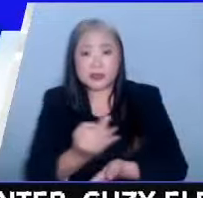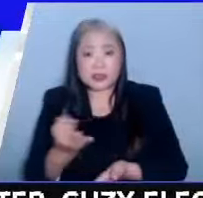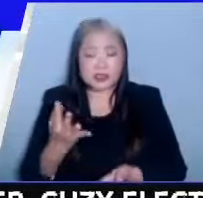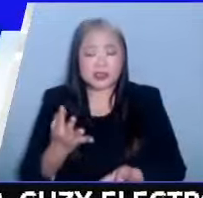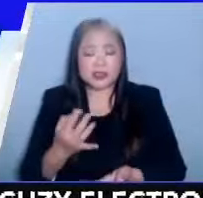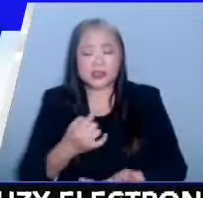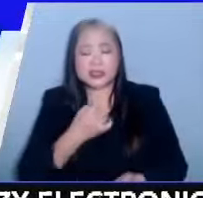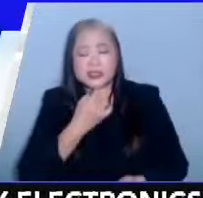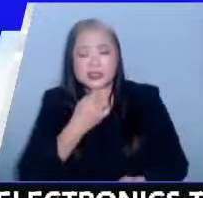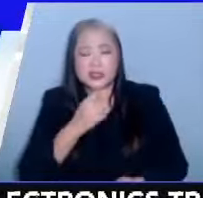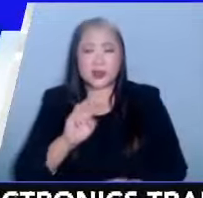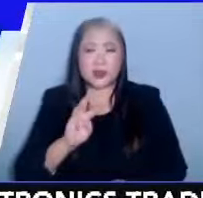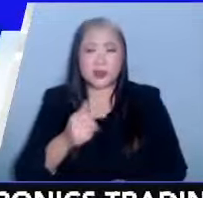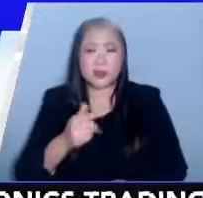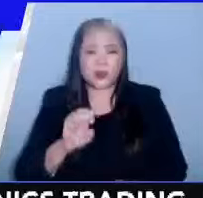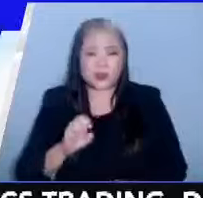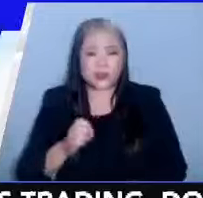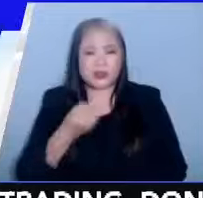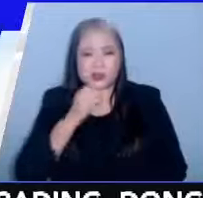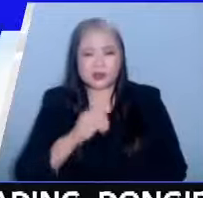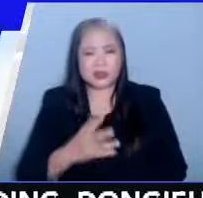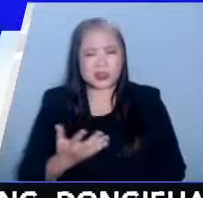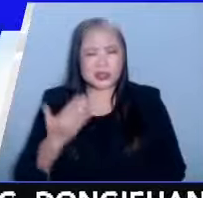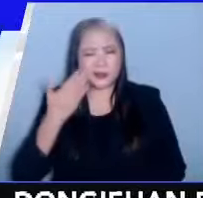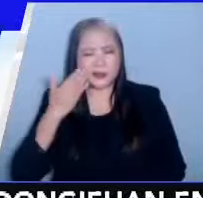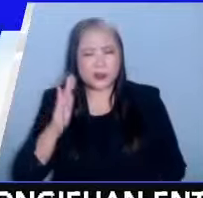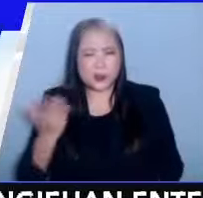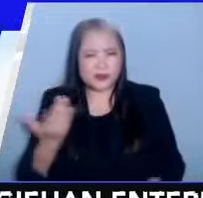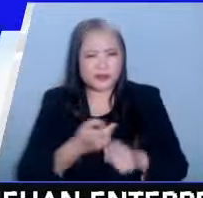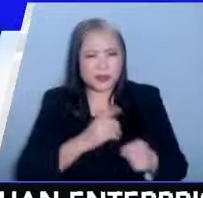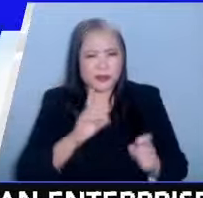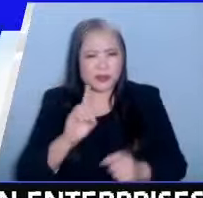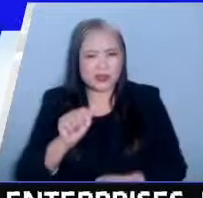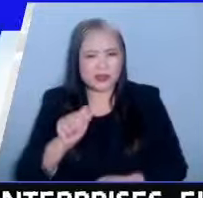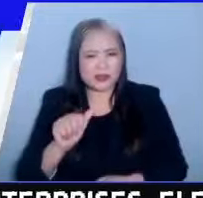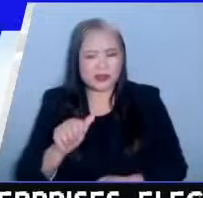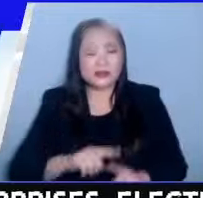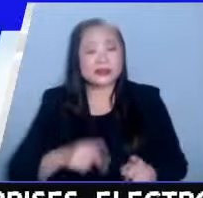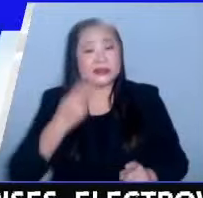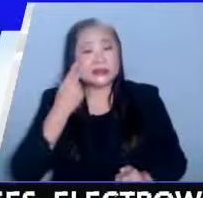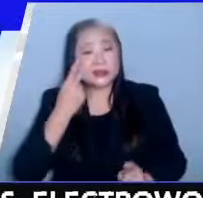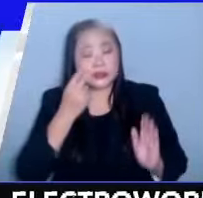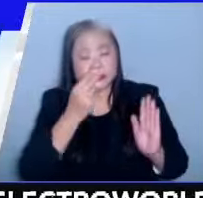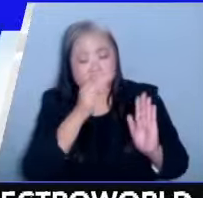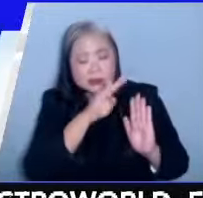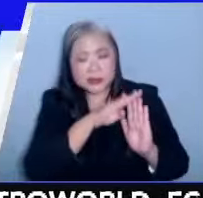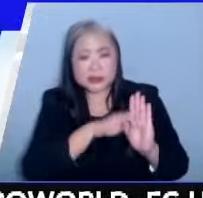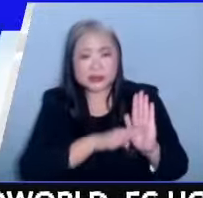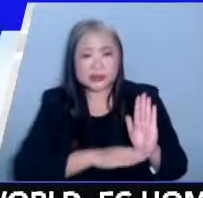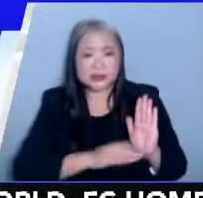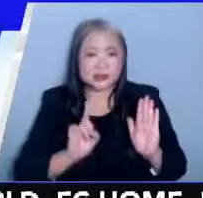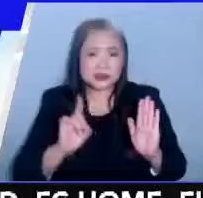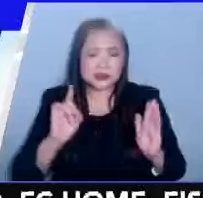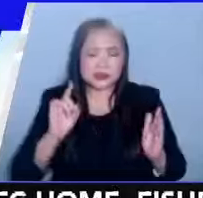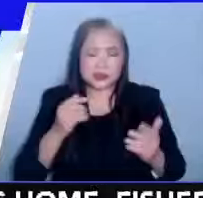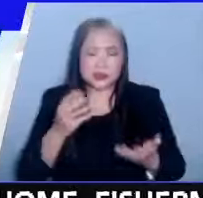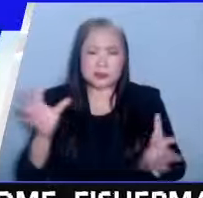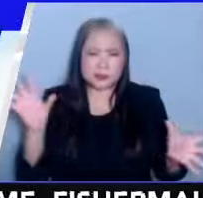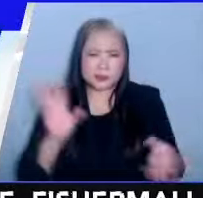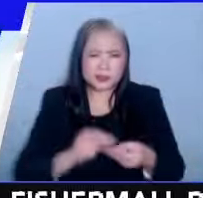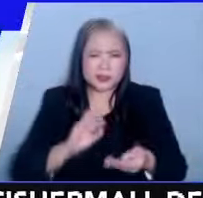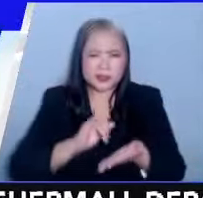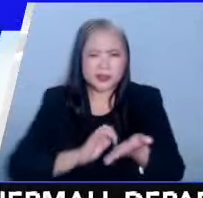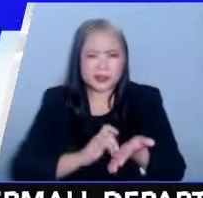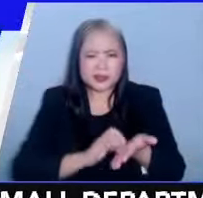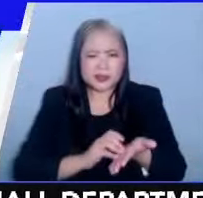Order and that frankly I don't know where It came from Pero kung titignan natin talaga yung yung kung kcpi natin talaga yung pinggang Pinoy